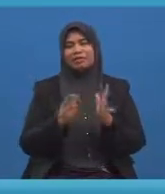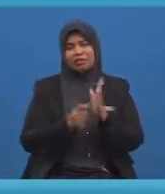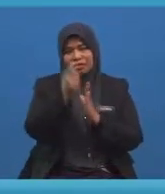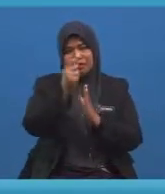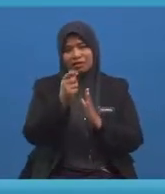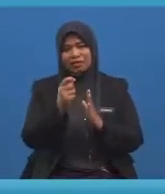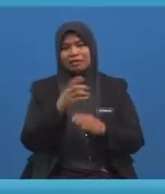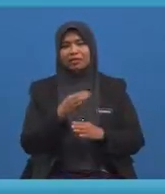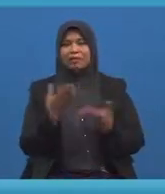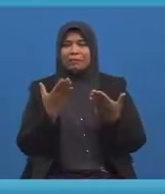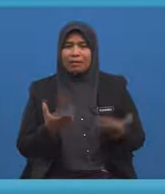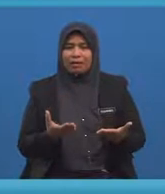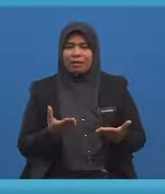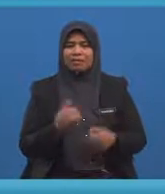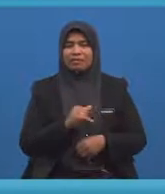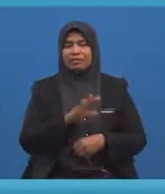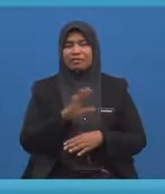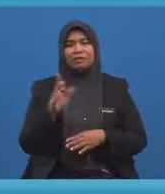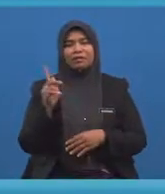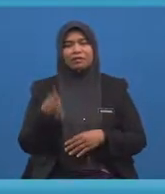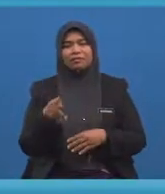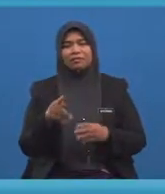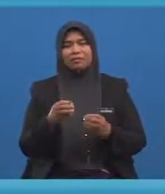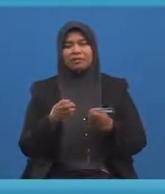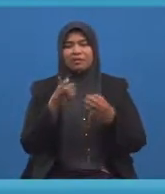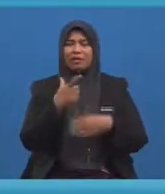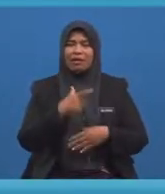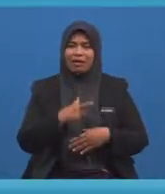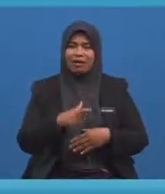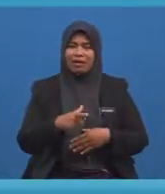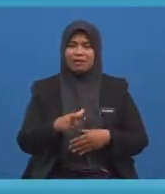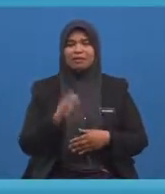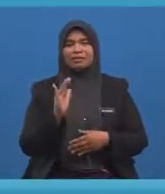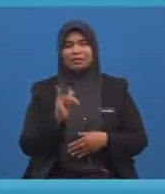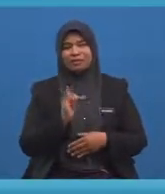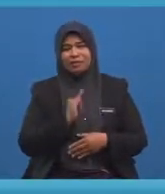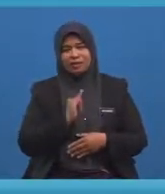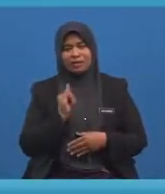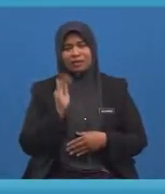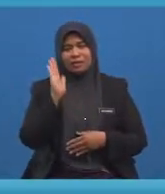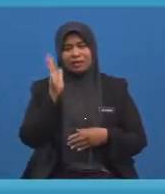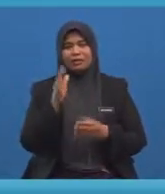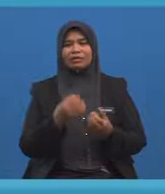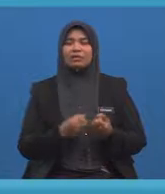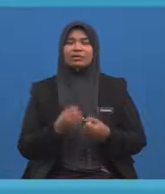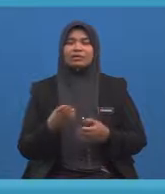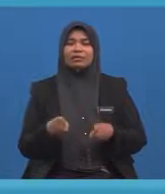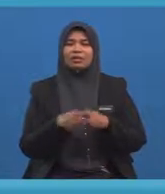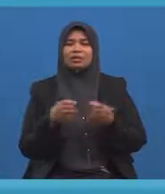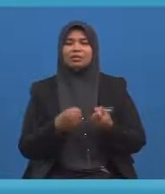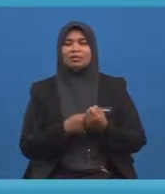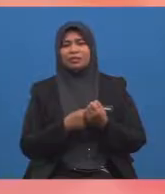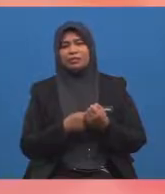berat. Saya tidak pasti berapa lama lagi saya dapat mendukung dia. Oleh itu, kanak-kanak di